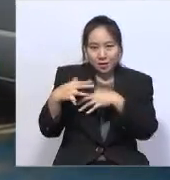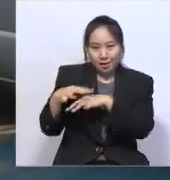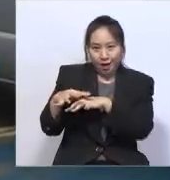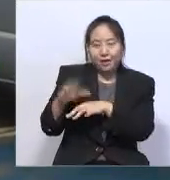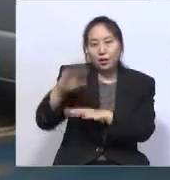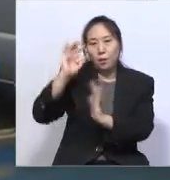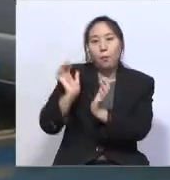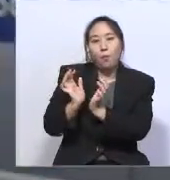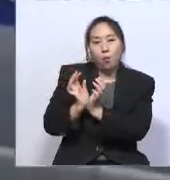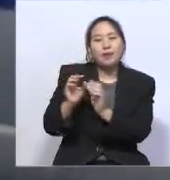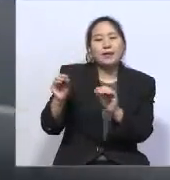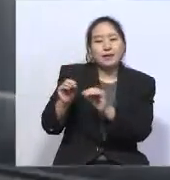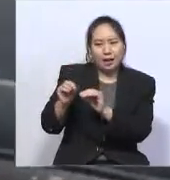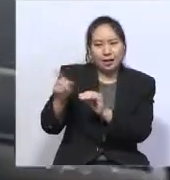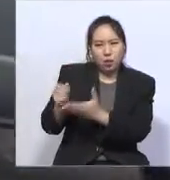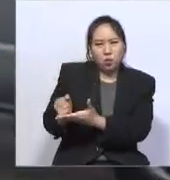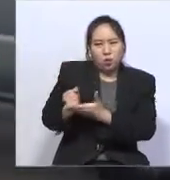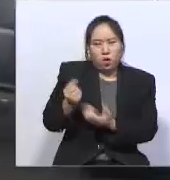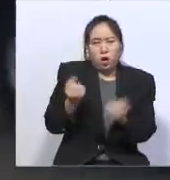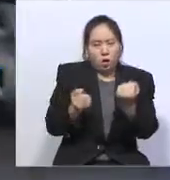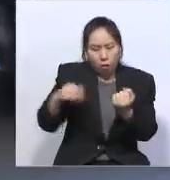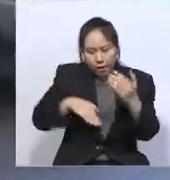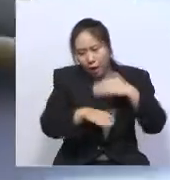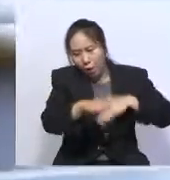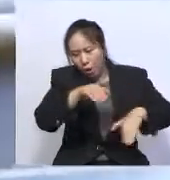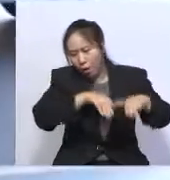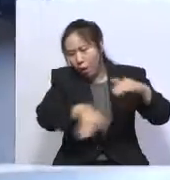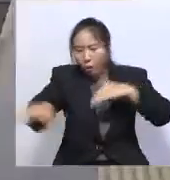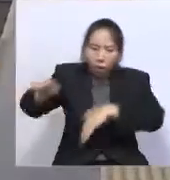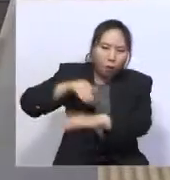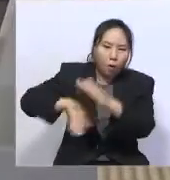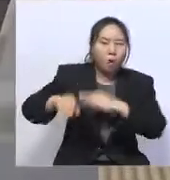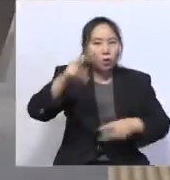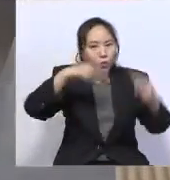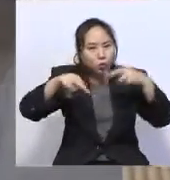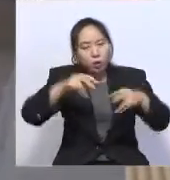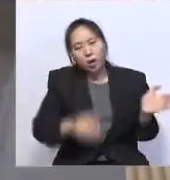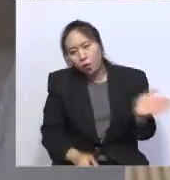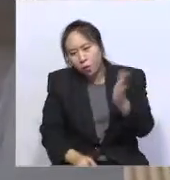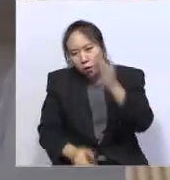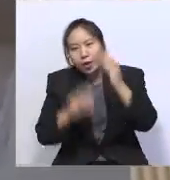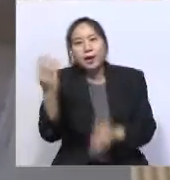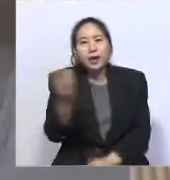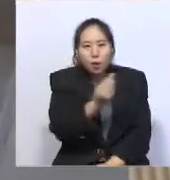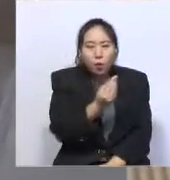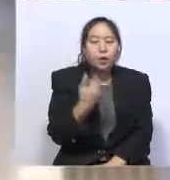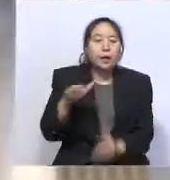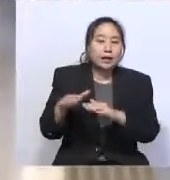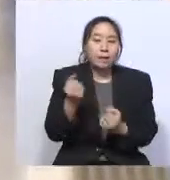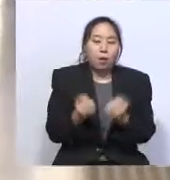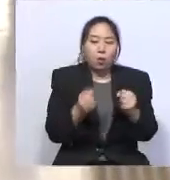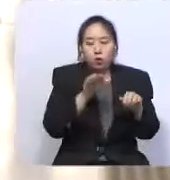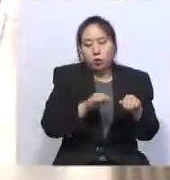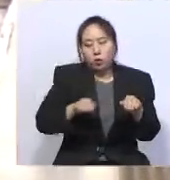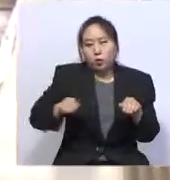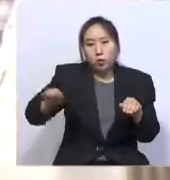ที่ตำรวจท้องที่ใกล้เคียงเพื่อช่วยระบายรถเข้าออกท่าอากาศยานให้สะดวกรวดเร็วรวมทั้งเตรียมพื้นที่จอดรถให้เพียงพอ